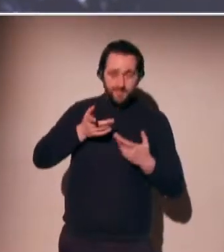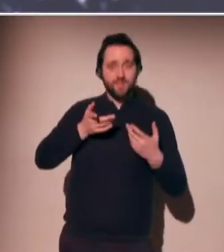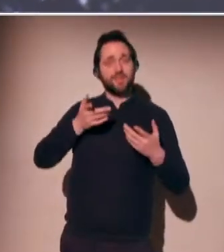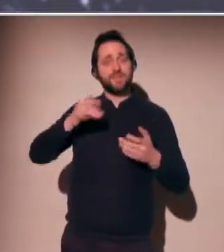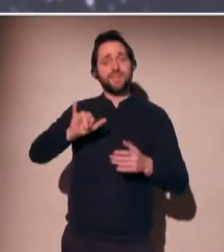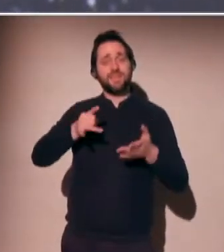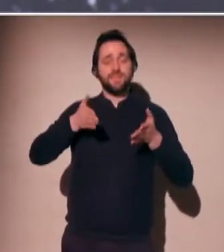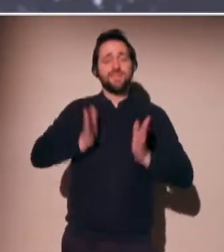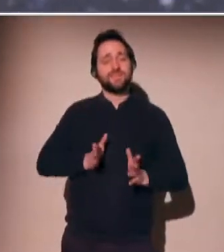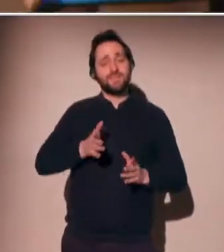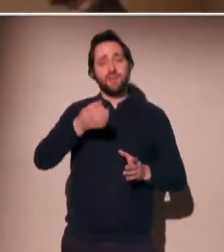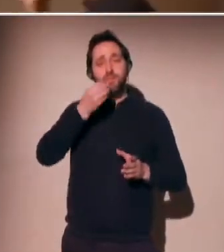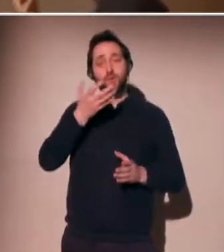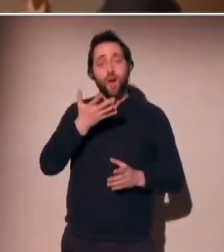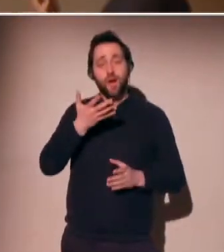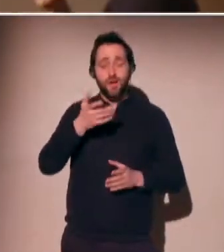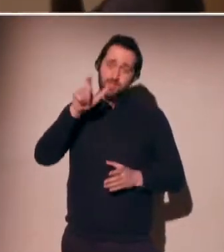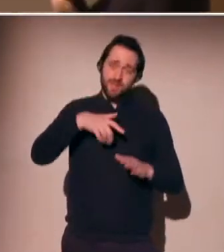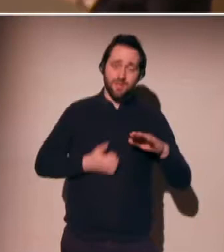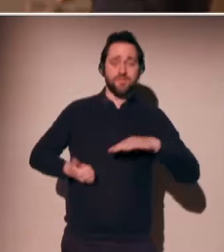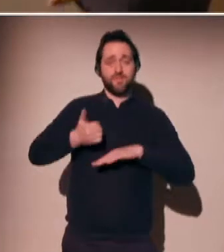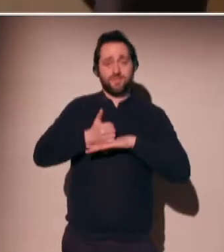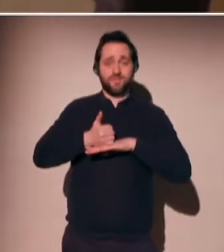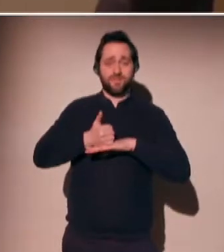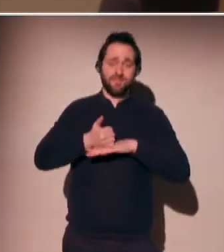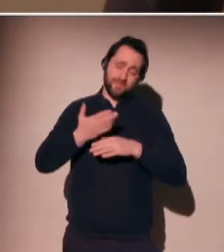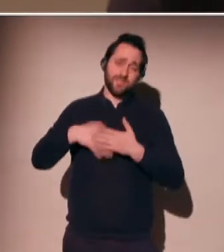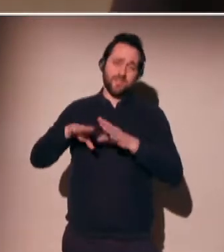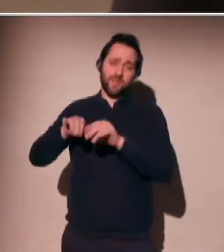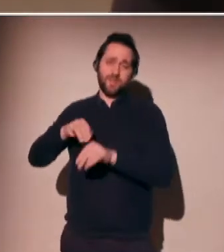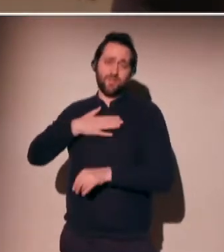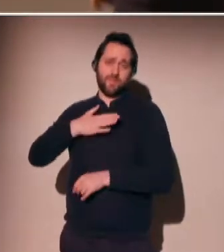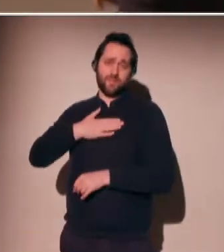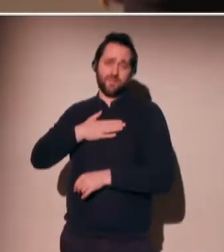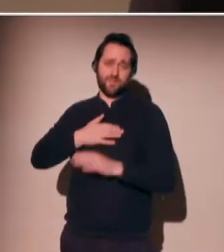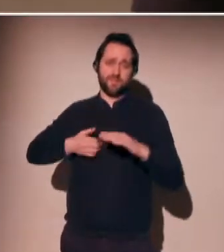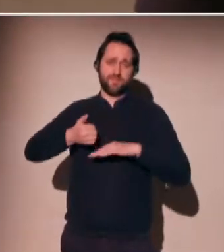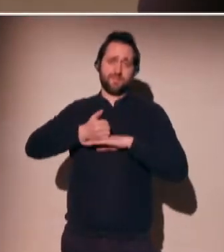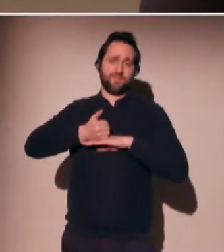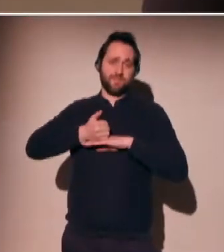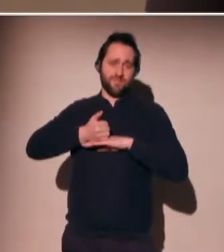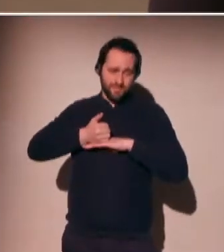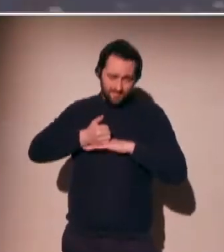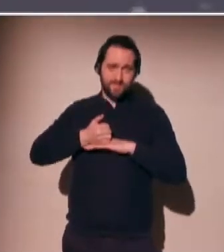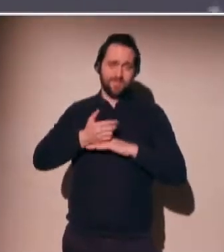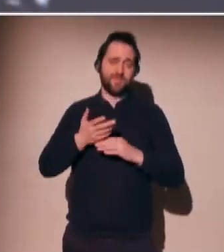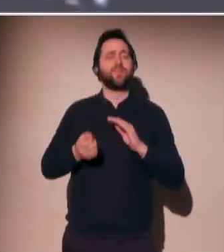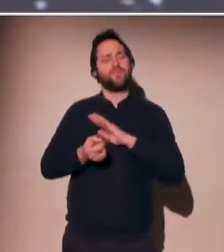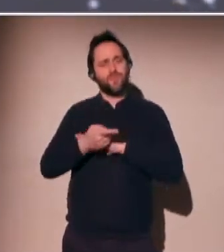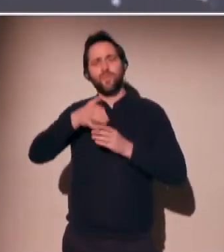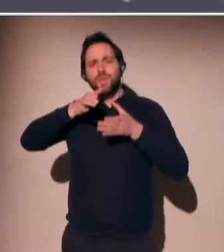fils, ici, est responsable du petit déjeuner. On mange beaucoup de Nutella au petit déjeuner. Quand